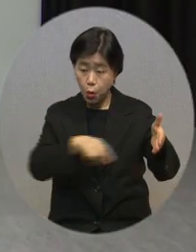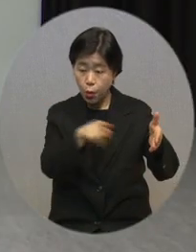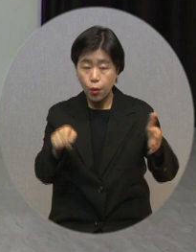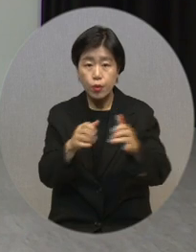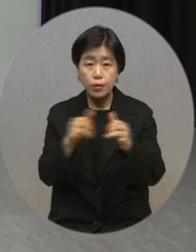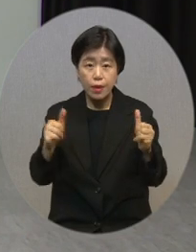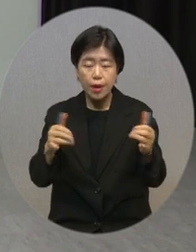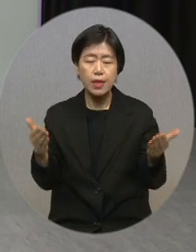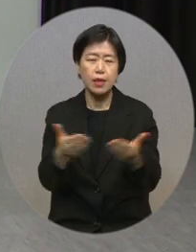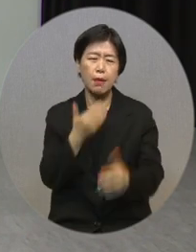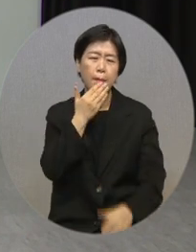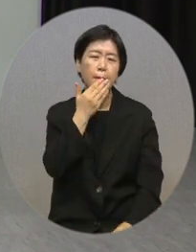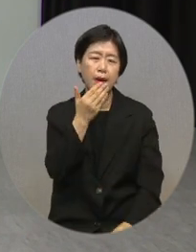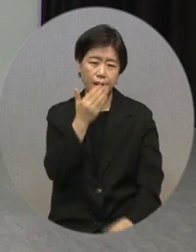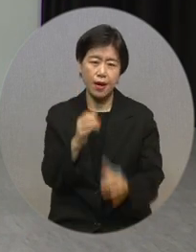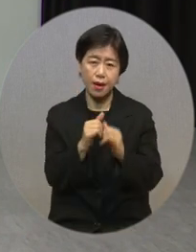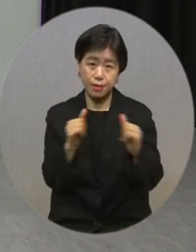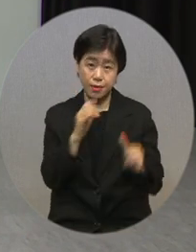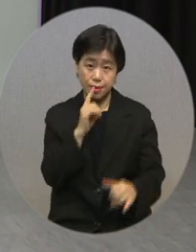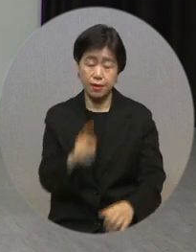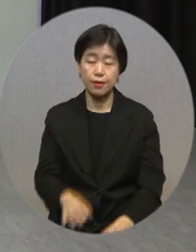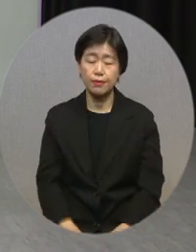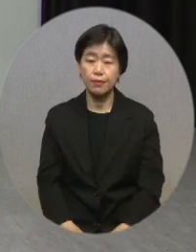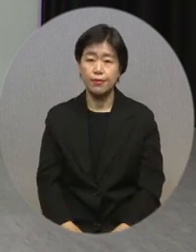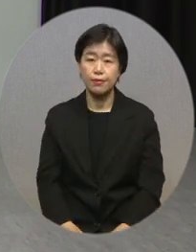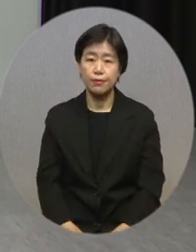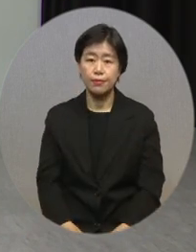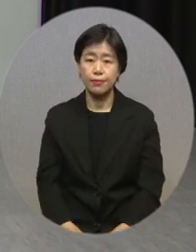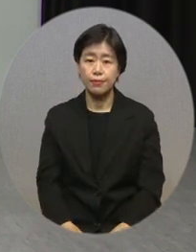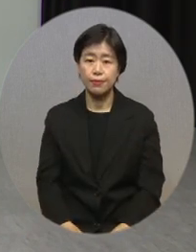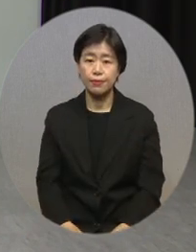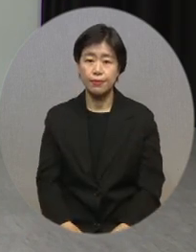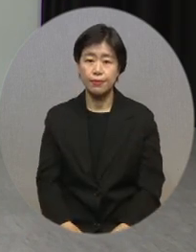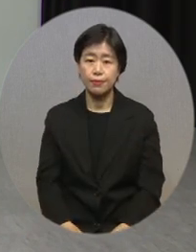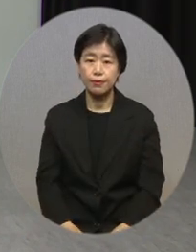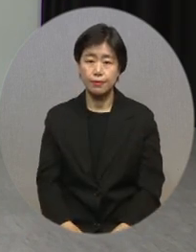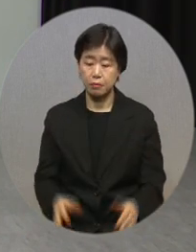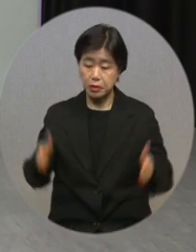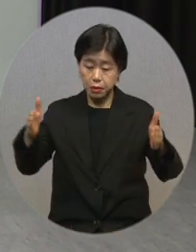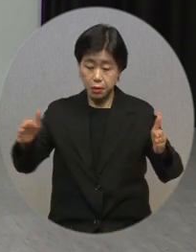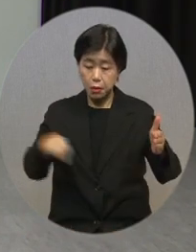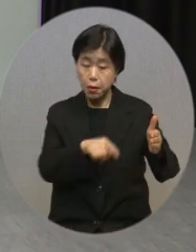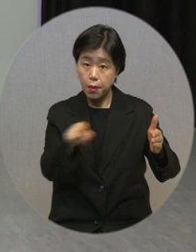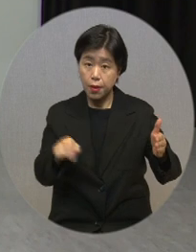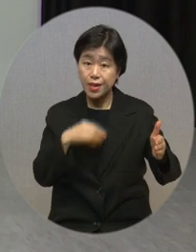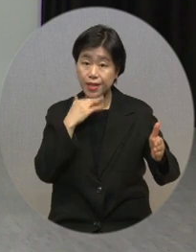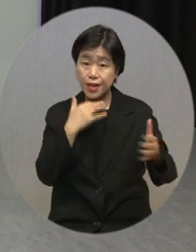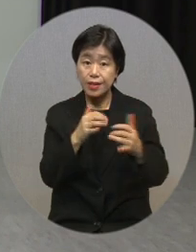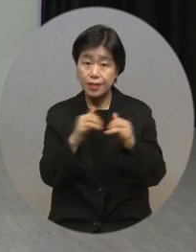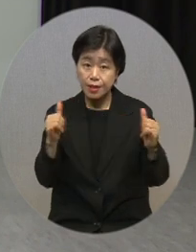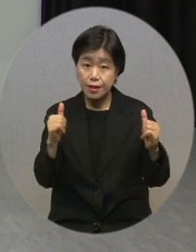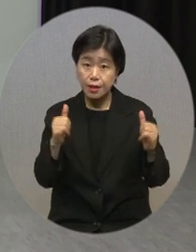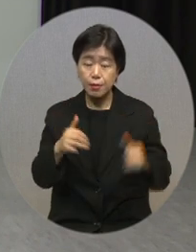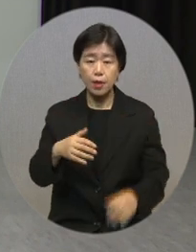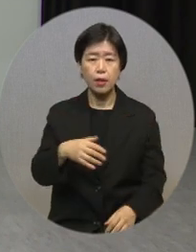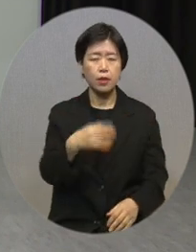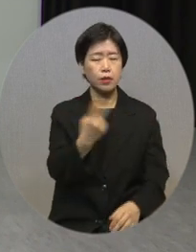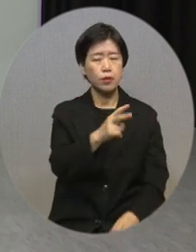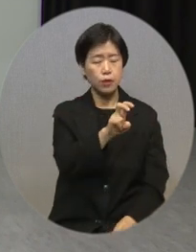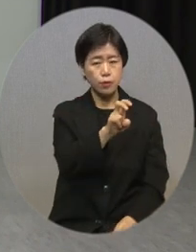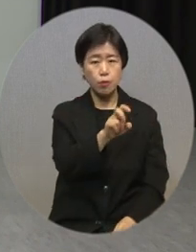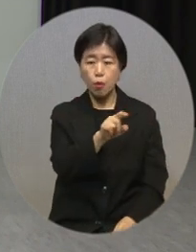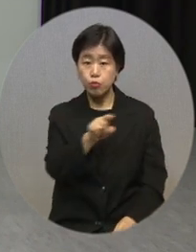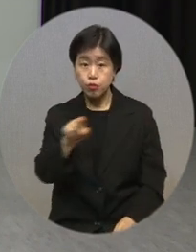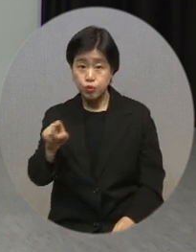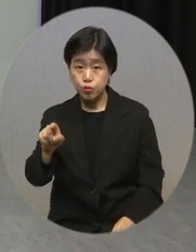네. 요 그 연령대 네. 그 생산 그 인력을 이 생산 가능 인구가 우리나라도 2020년부터 이미